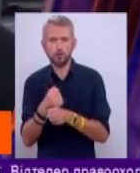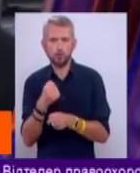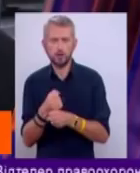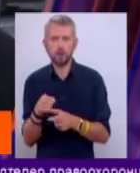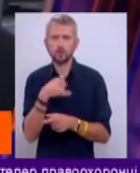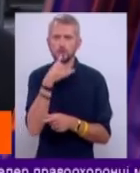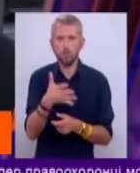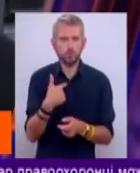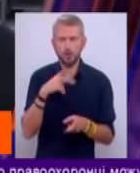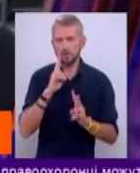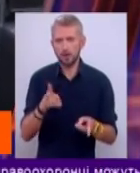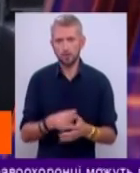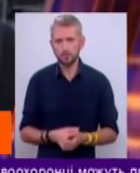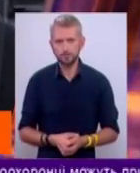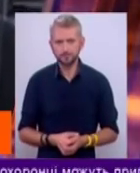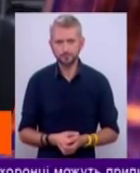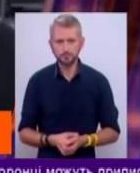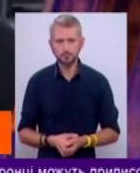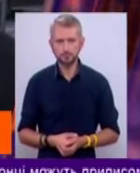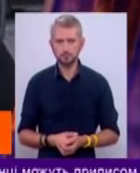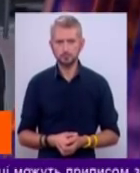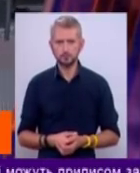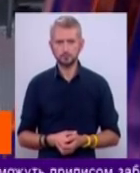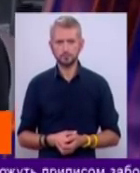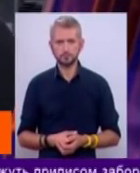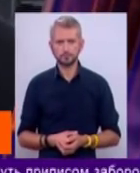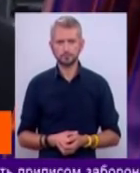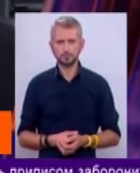не може, ну я не знаю. Отак. І